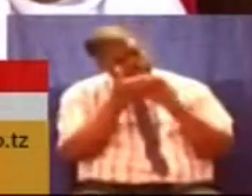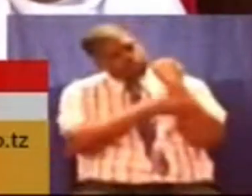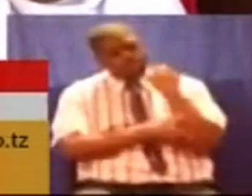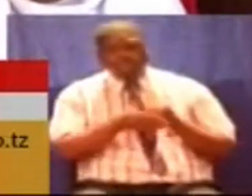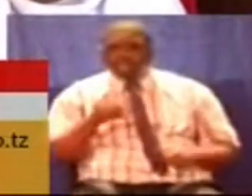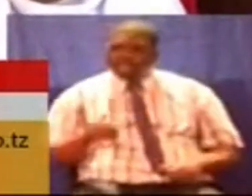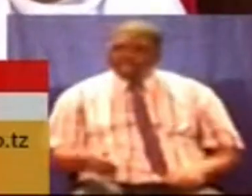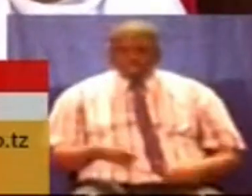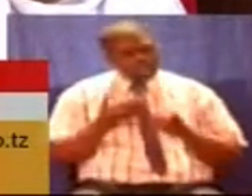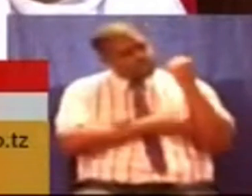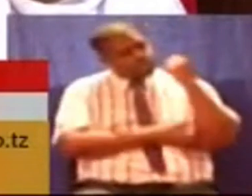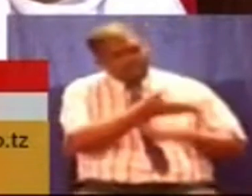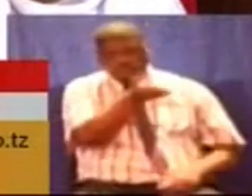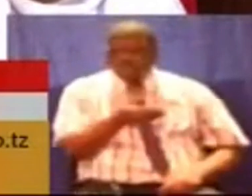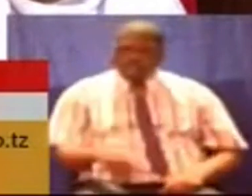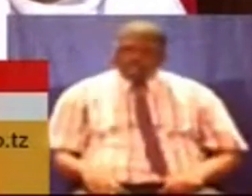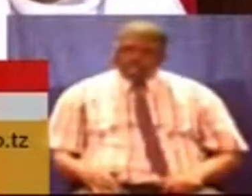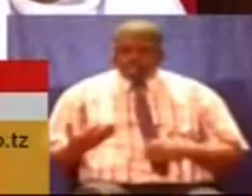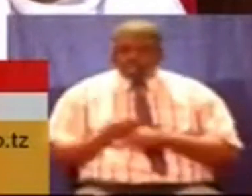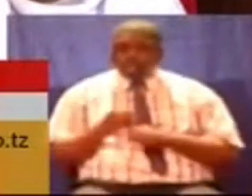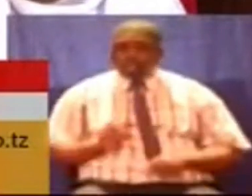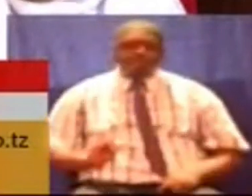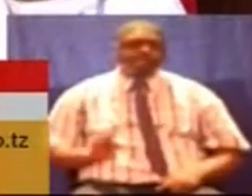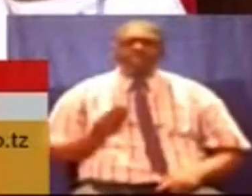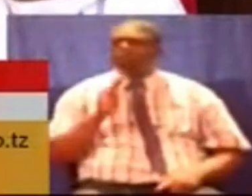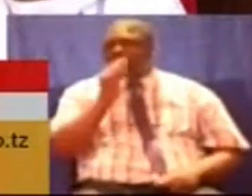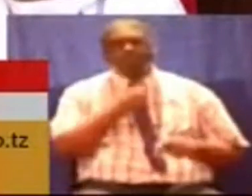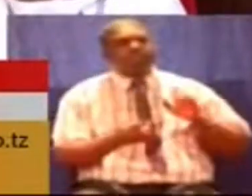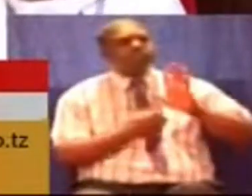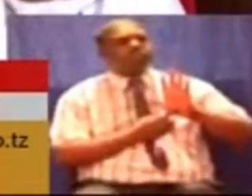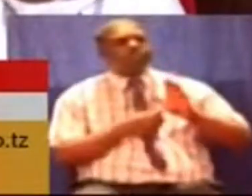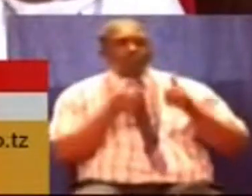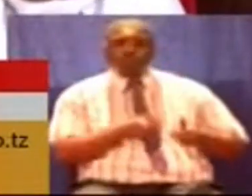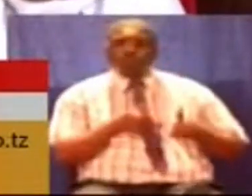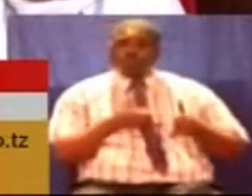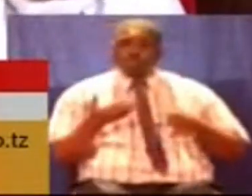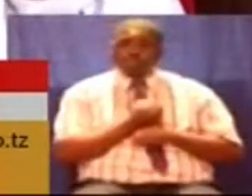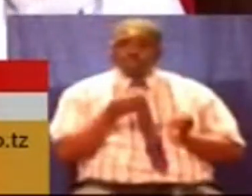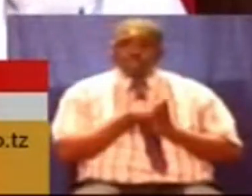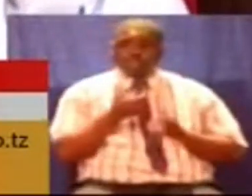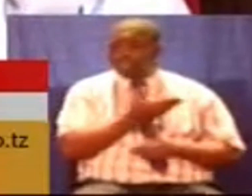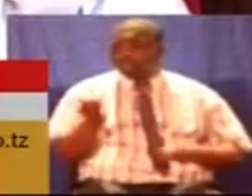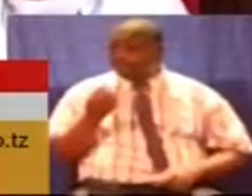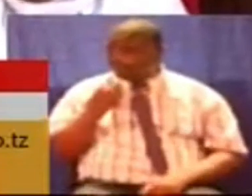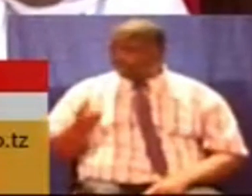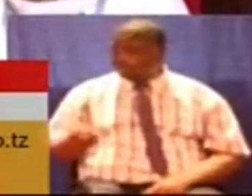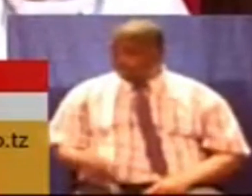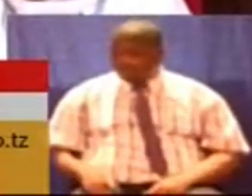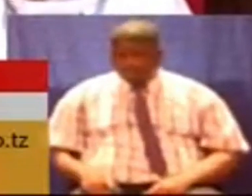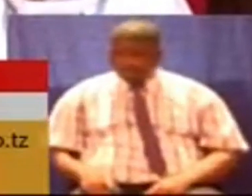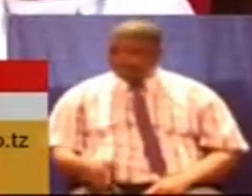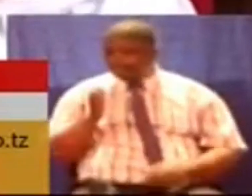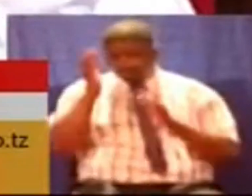bovu wanaolifanya. Kwa kweli tumepata hizo milioni 600 na tunategemea kupata hela zingine. Kwa kweli mimi nasema Mheshimiwa